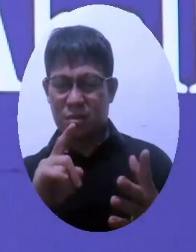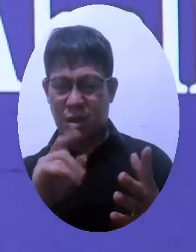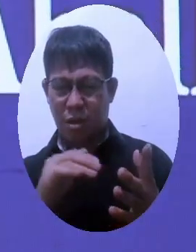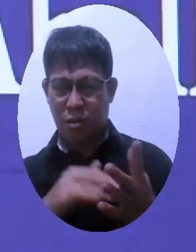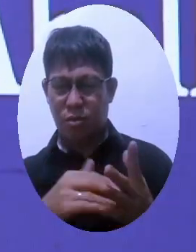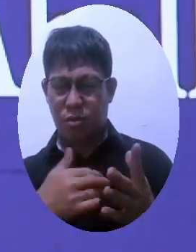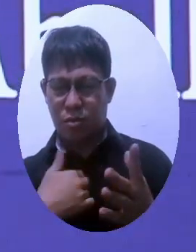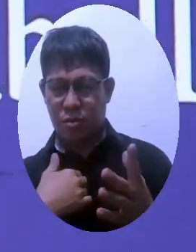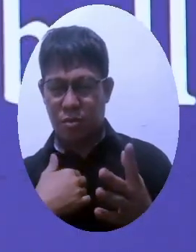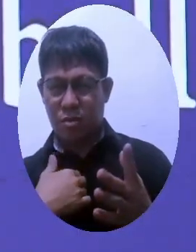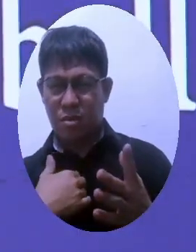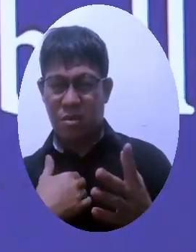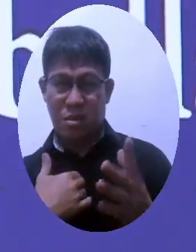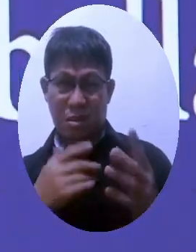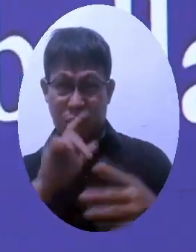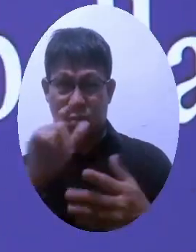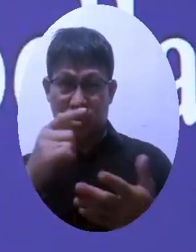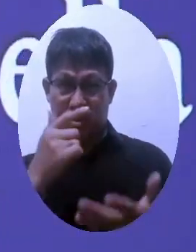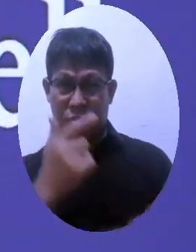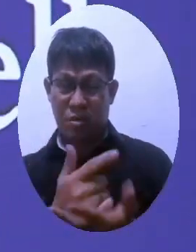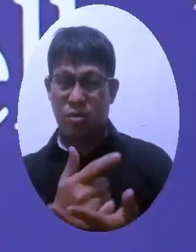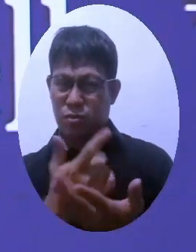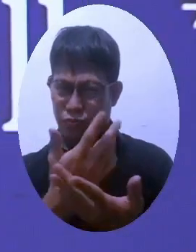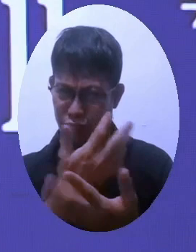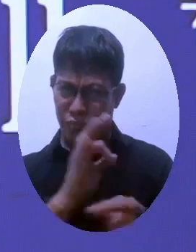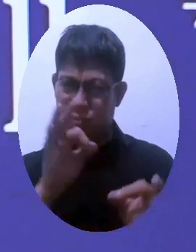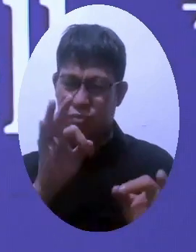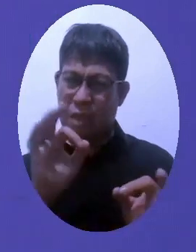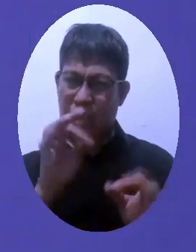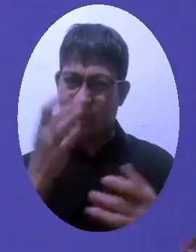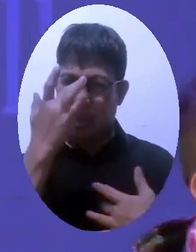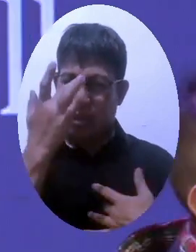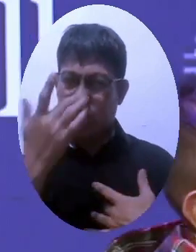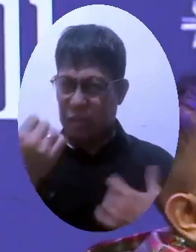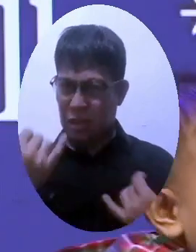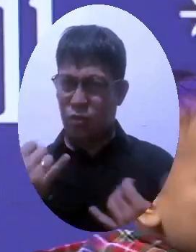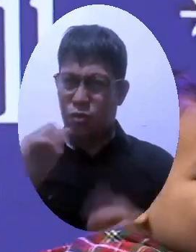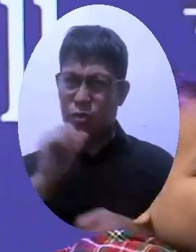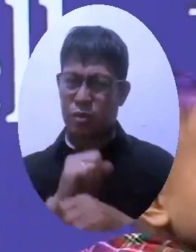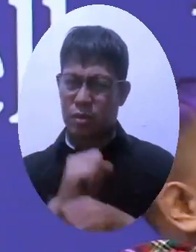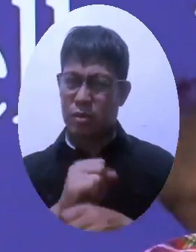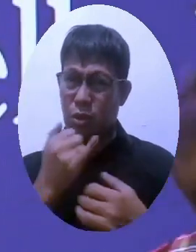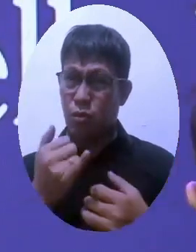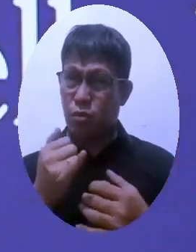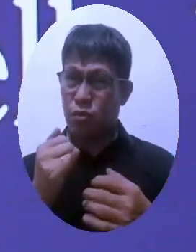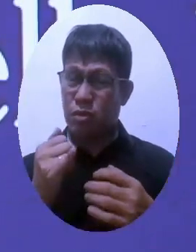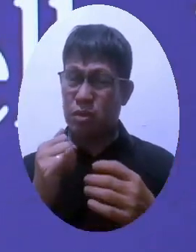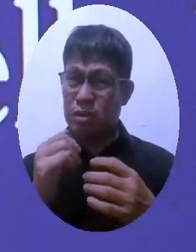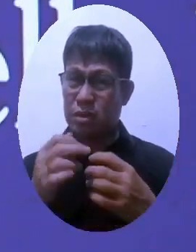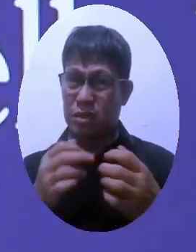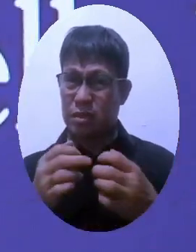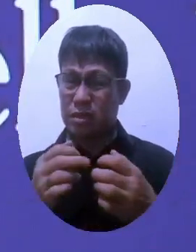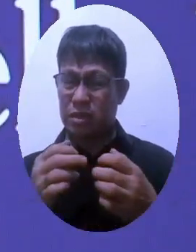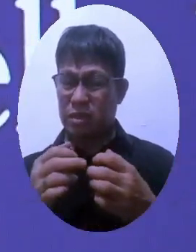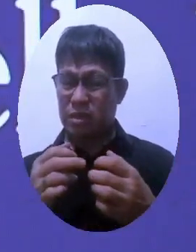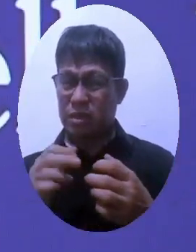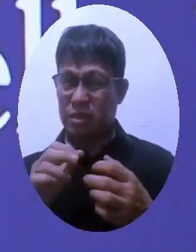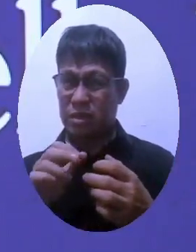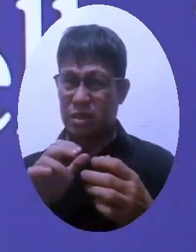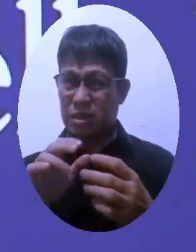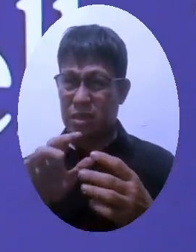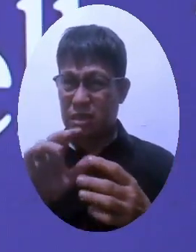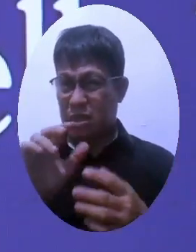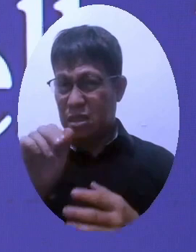inspiration dito sa lahat. Ako, graduate as cancer-free na, may trabaho na din. As engineering aide sa